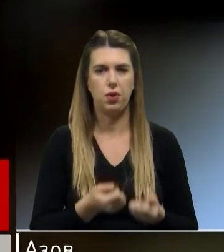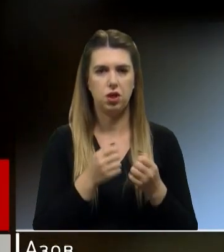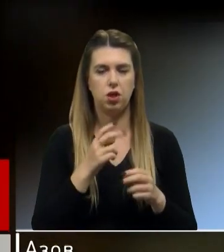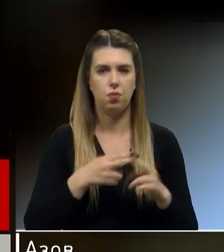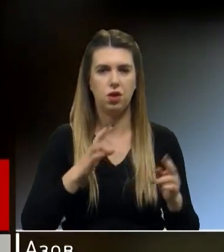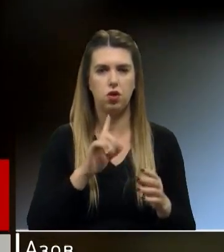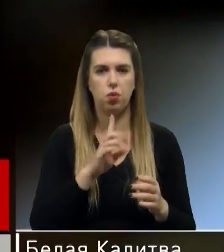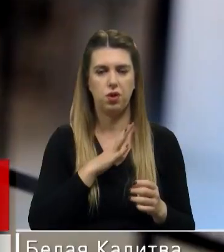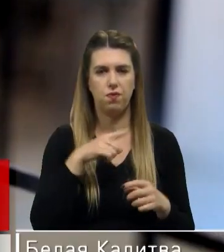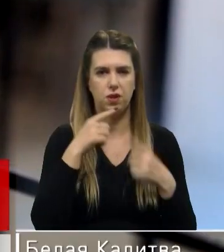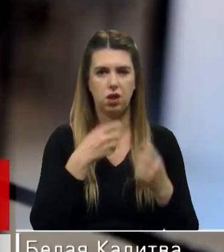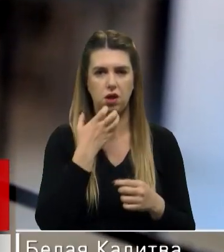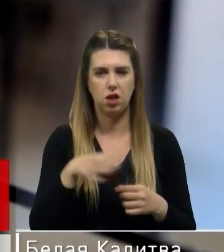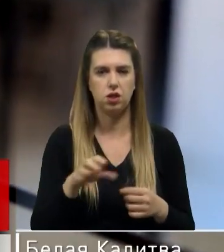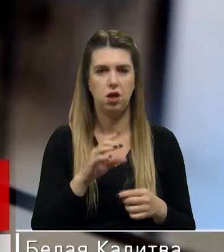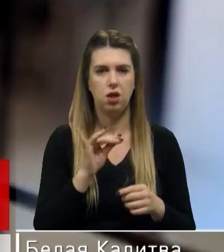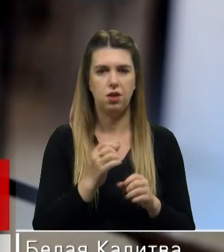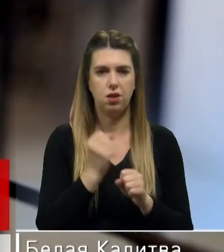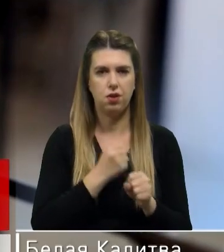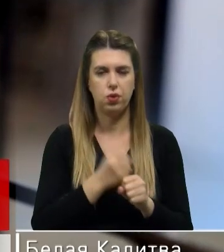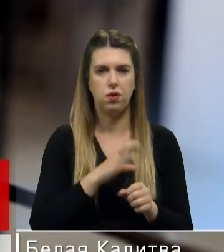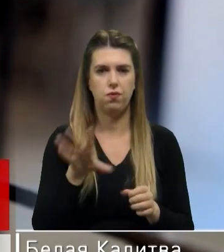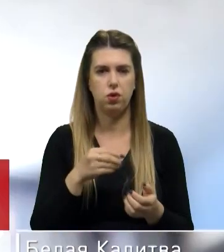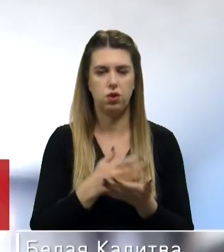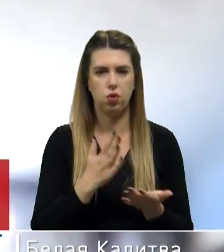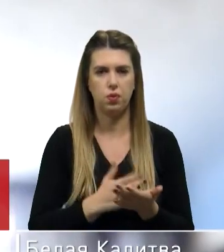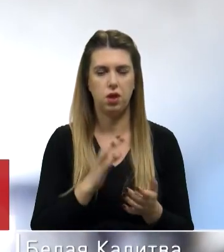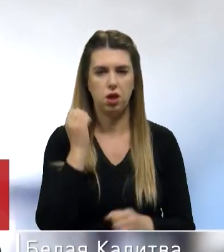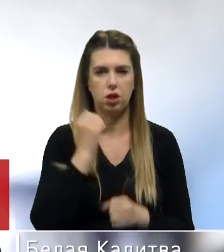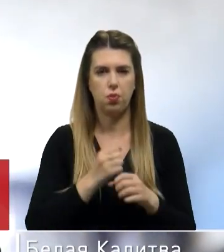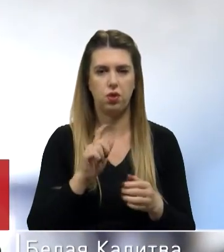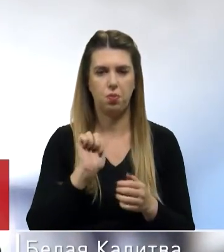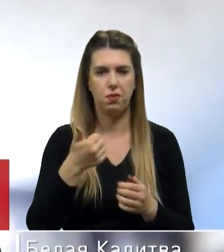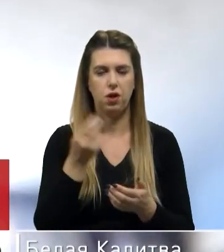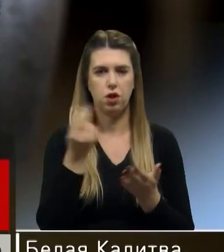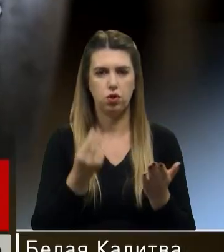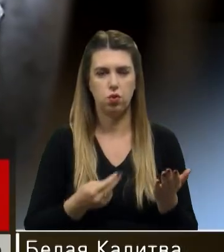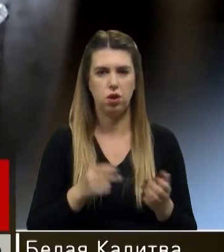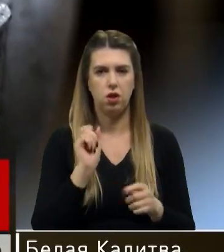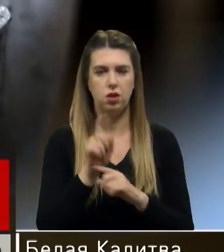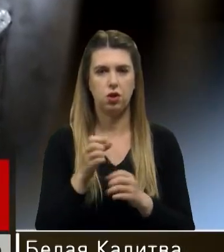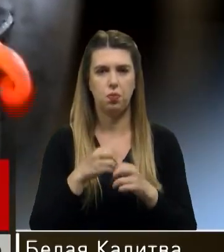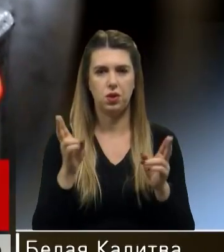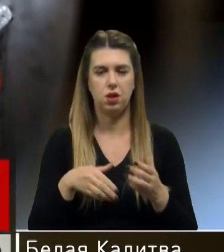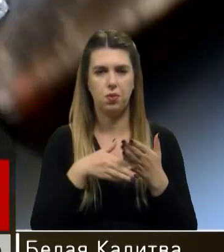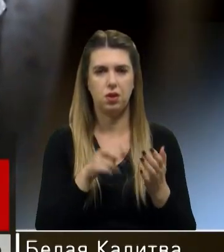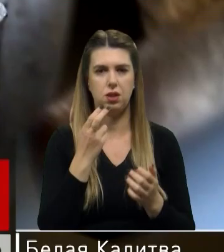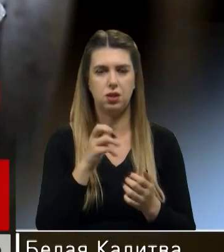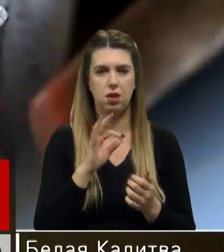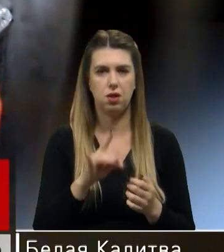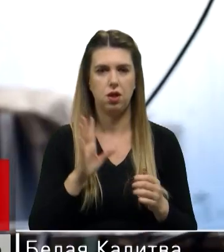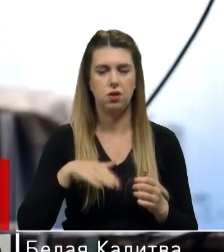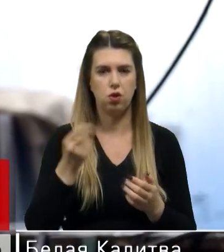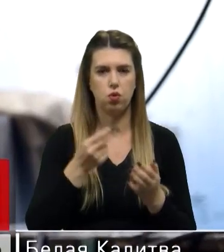металл в раскаленном состоянии. Процесс изготовления изделия начинается с разработки эскиза. В этом заказчику и кузнецу помогает дизайнер.